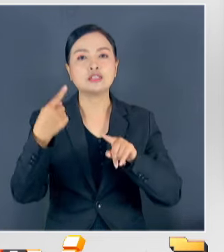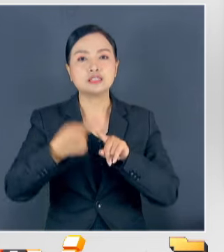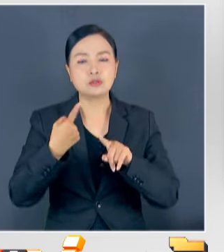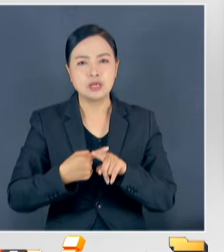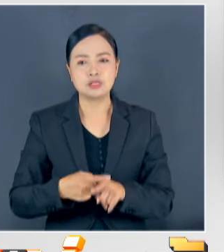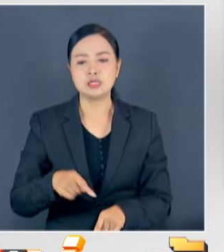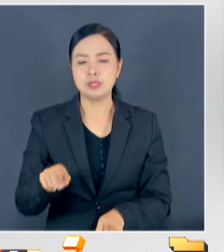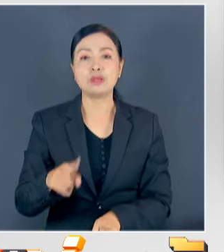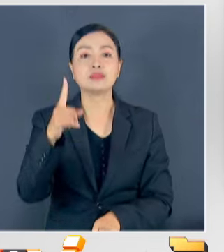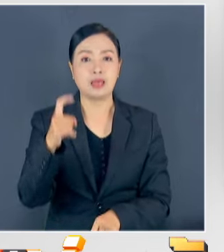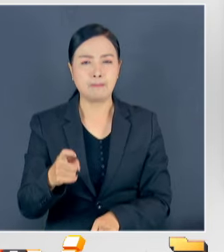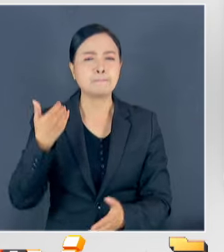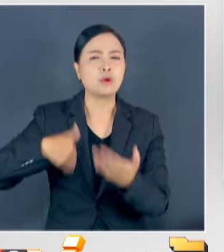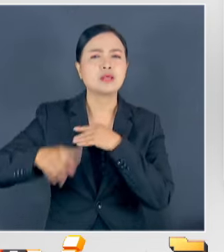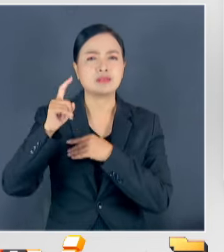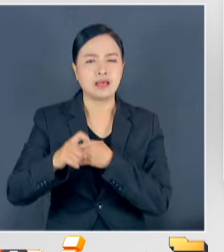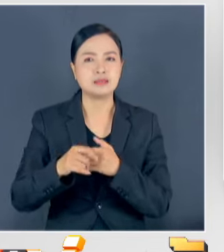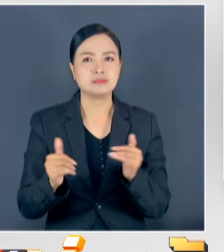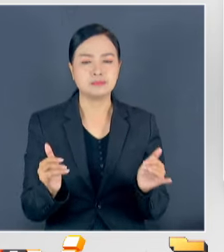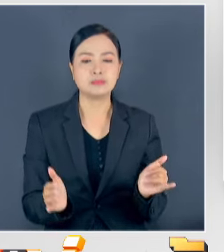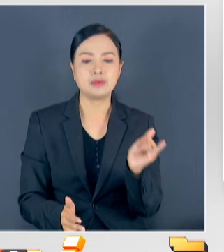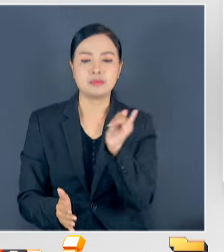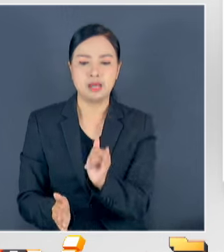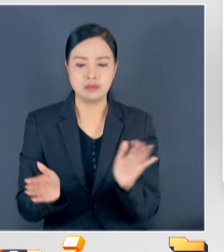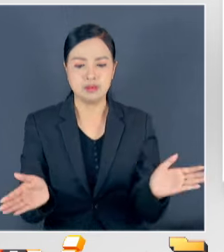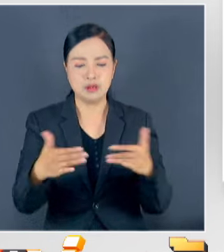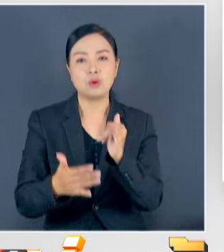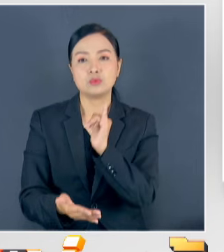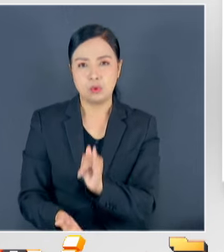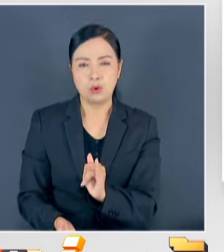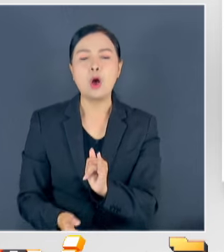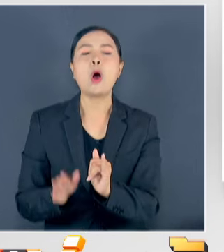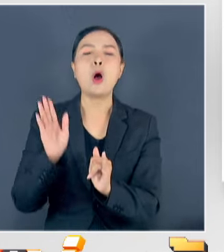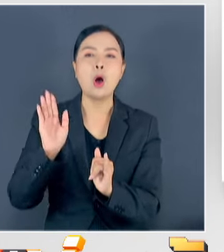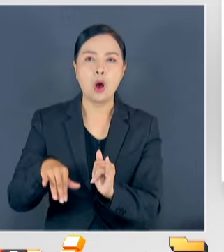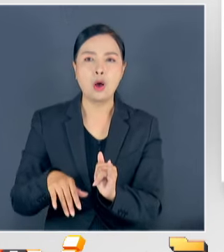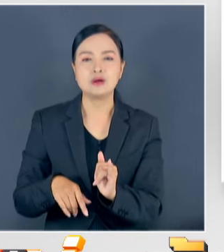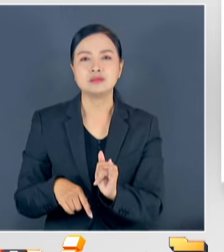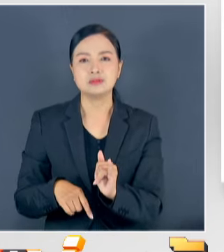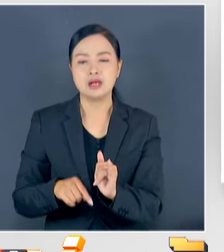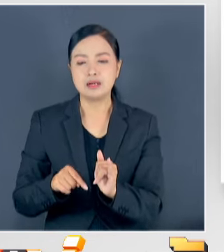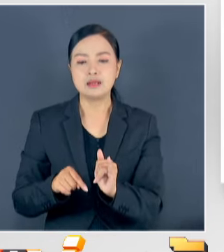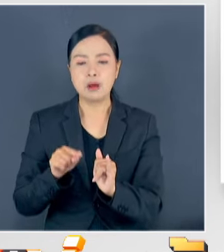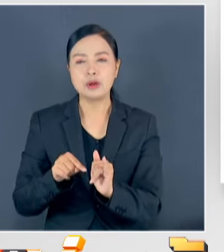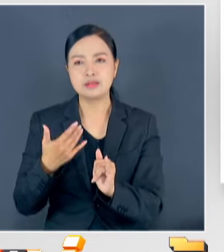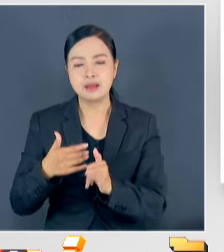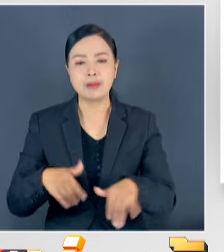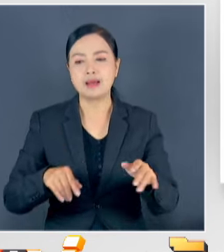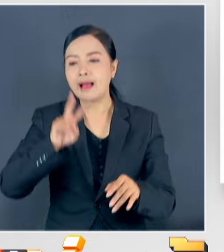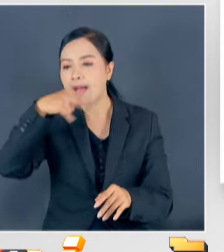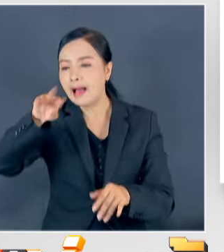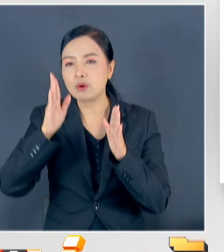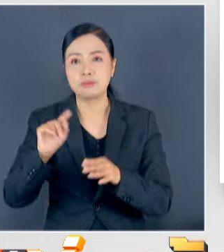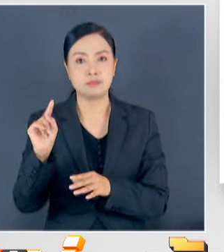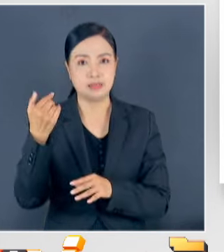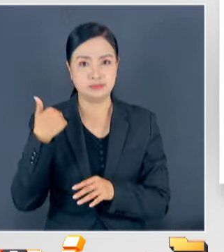ห้องเช่าที่มีประวัติแก้ปัญหาไม่ให้ผู้เช่าคนอื่นๆย้ายหนีและหาผู้เช่าคนใหม่ได้ง่ายขึ้นนะครับค่